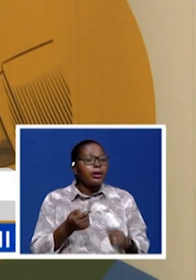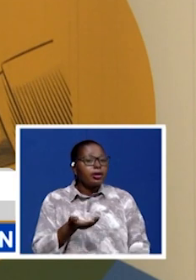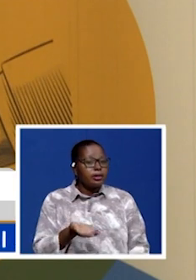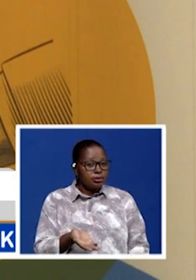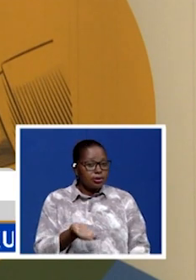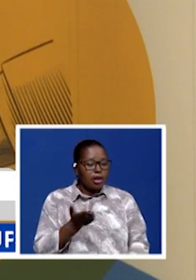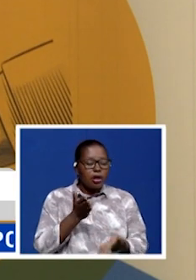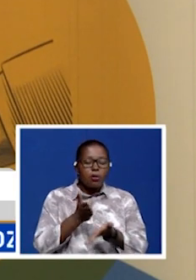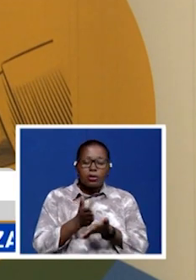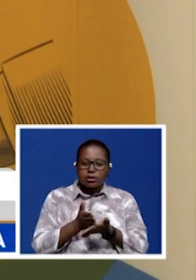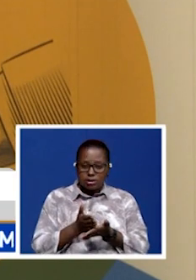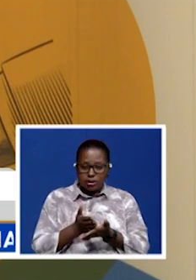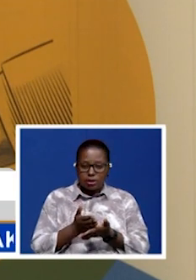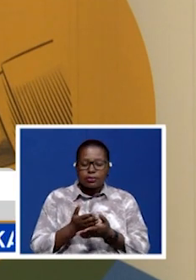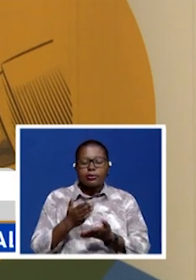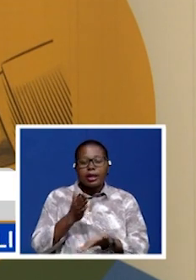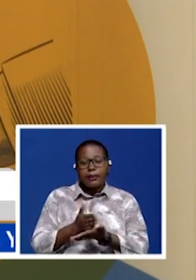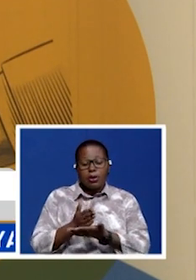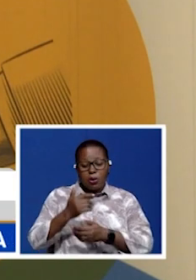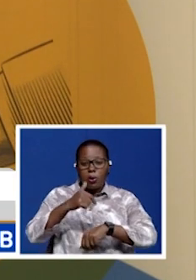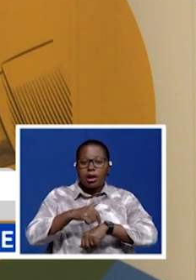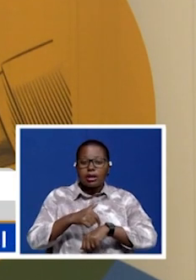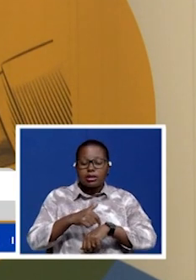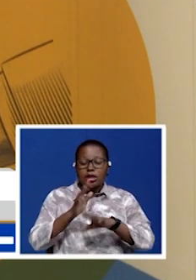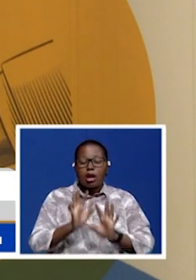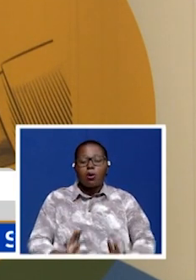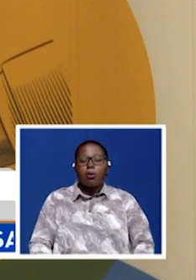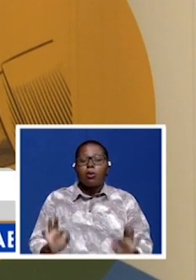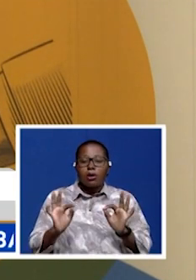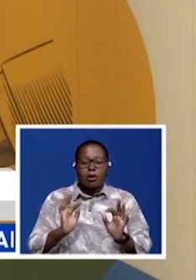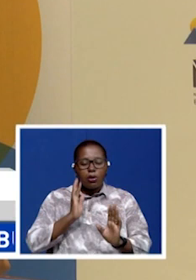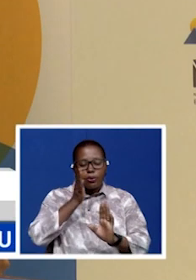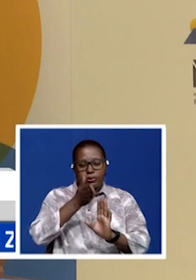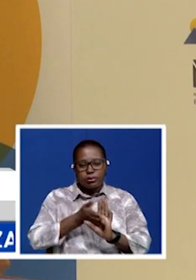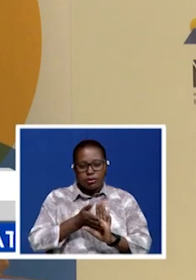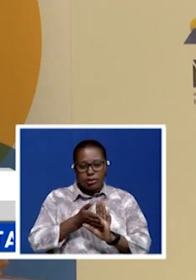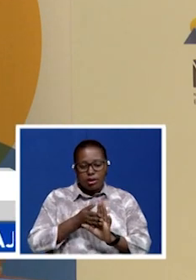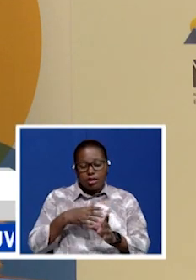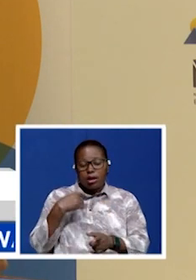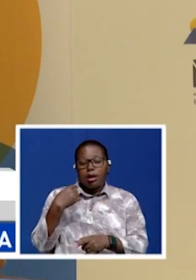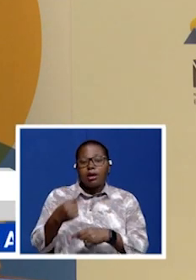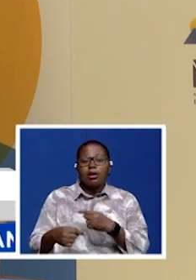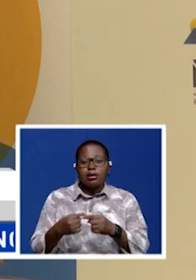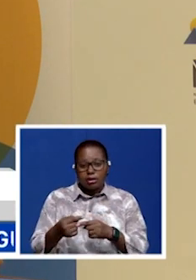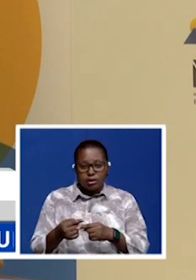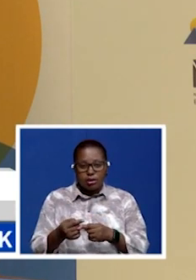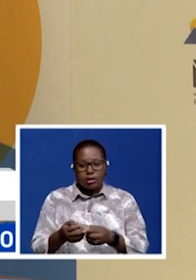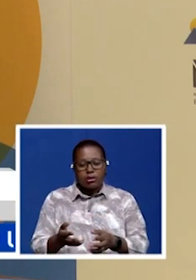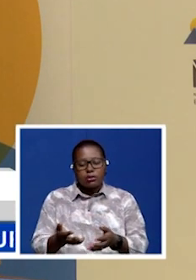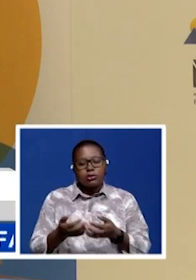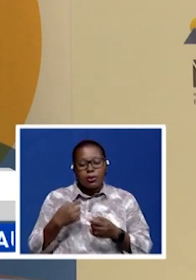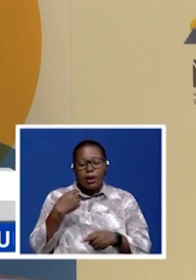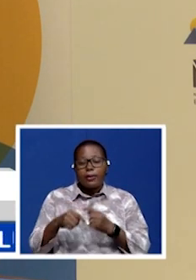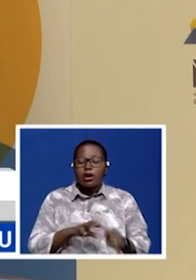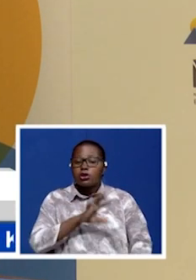Ili kuhakikisha kuwa inakamilika kwa wakati na ubora uliokusudiwa na endeleeni kitwaa miradi yote